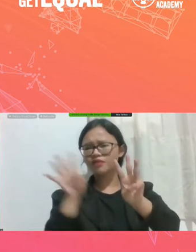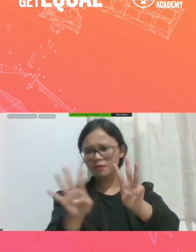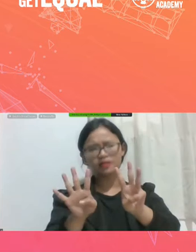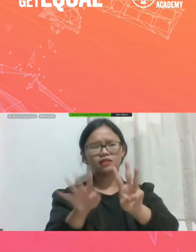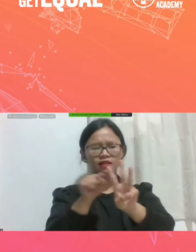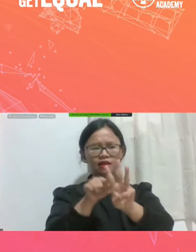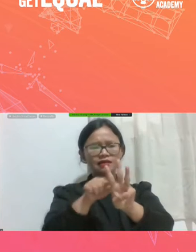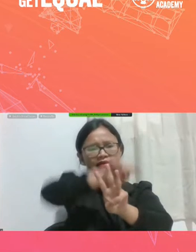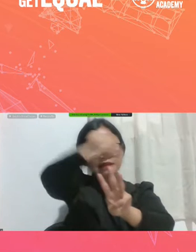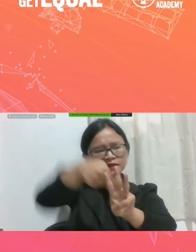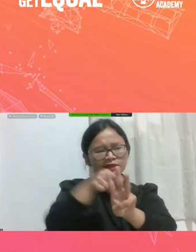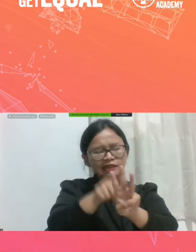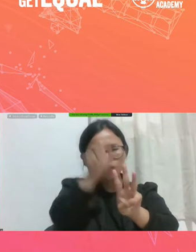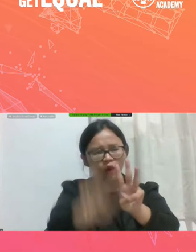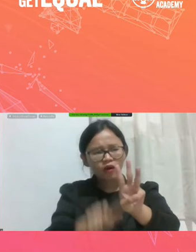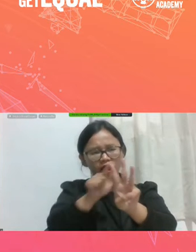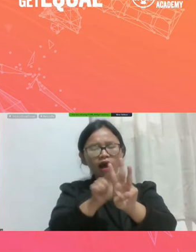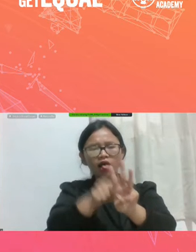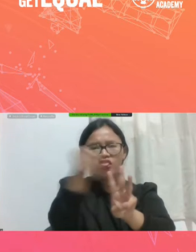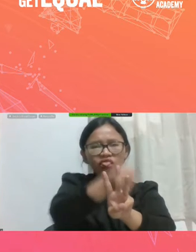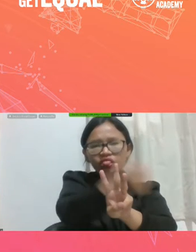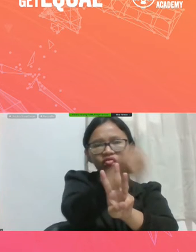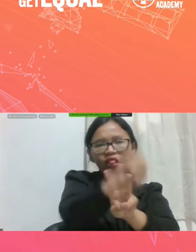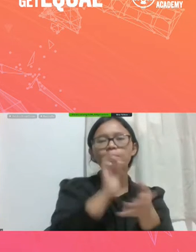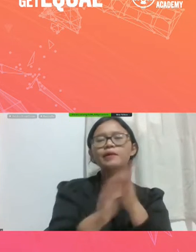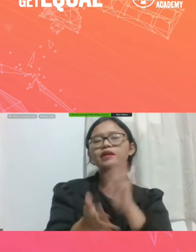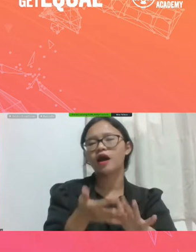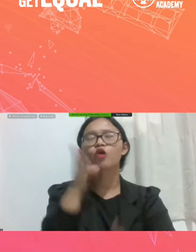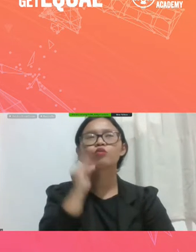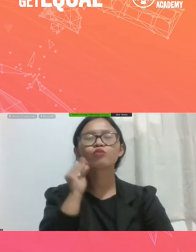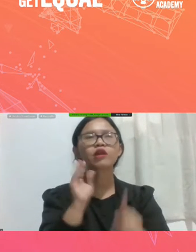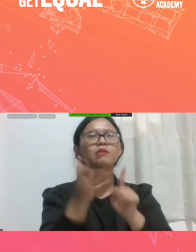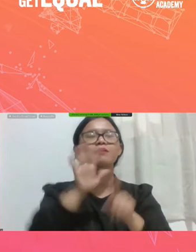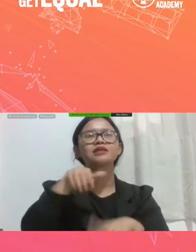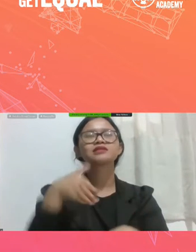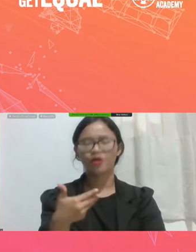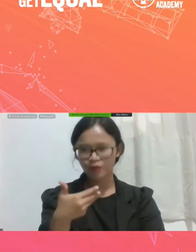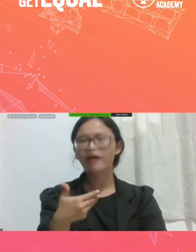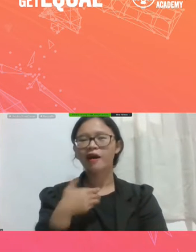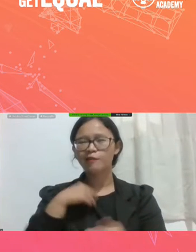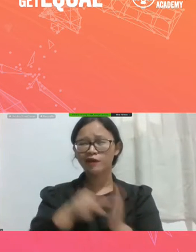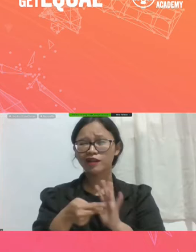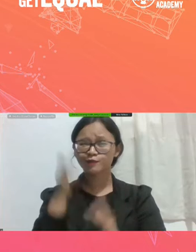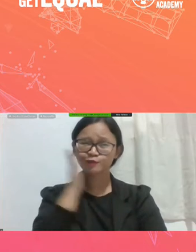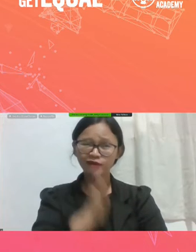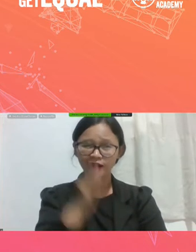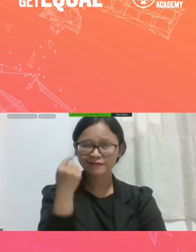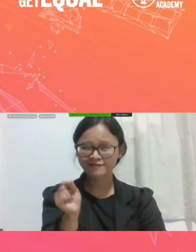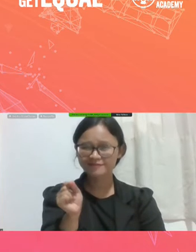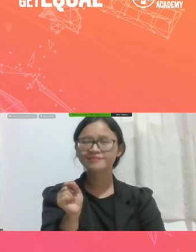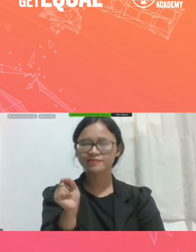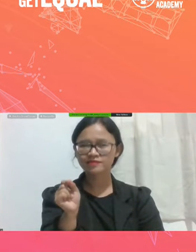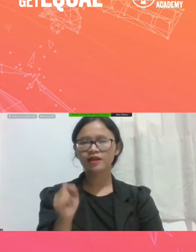menurut UN Women. Dan mereka mengalami kekerasan online ini dari usia 15 tahun. Ini masih sangat muda sekali.